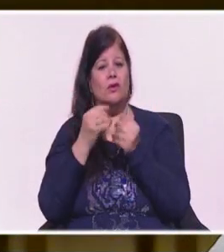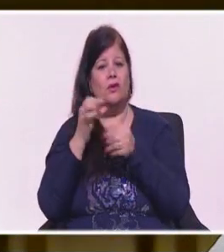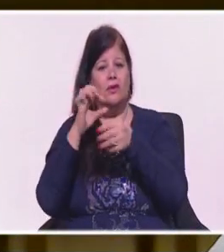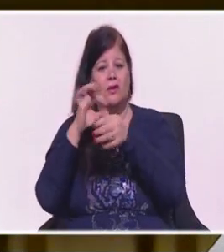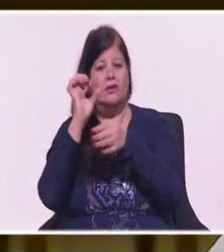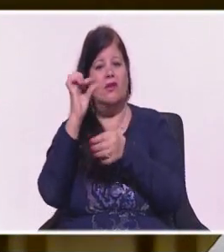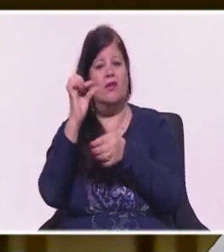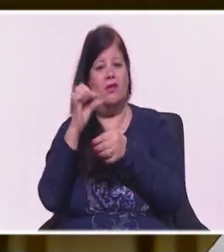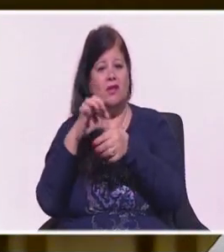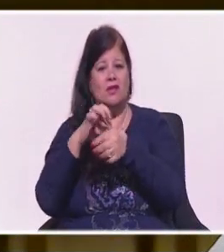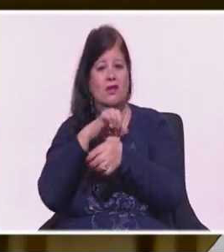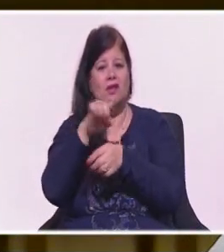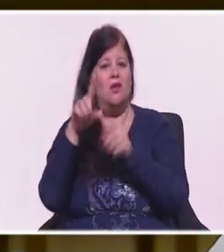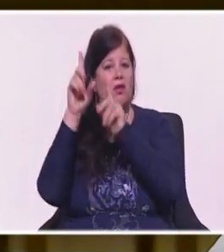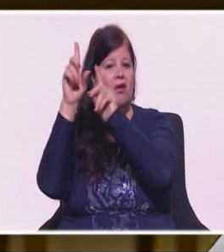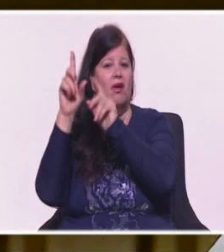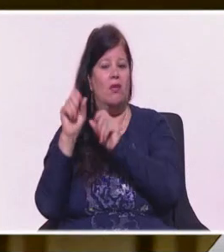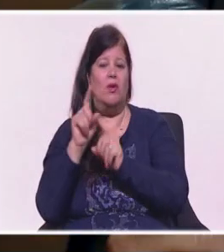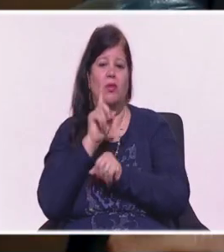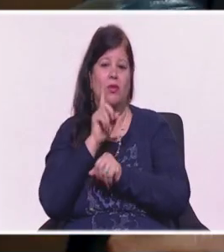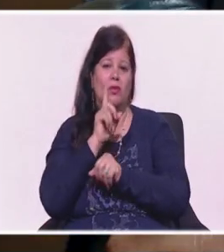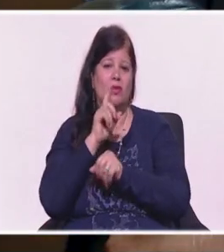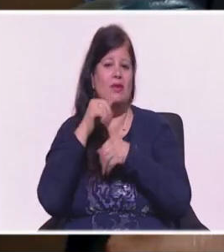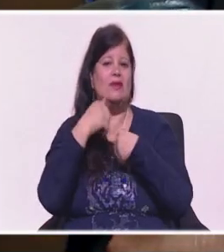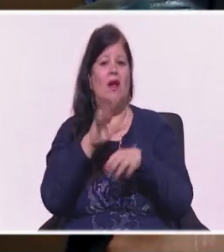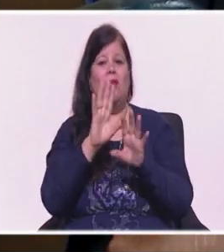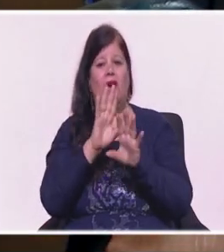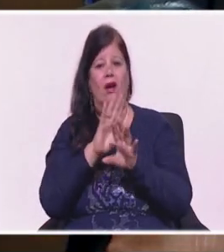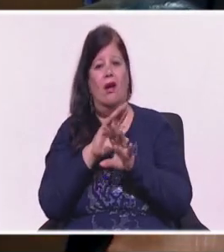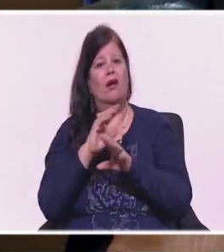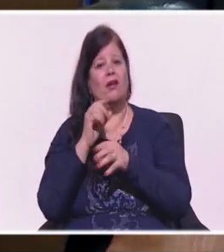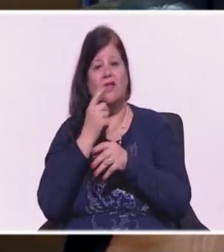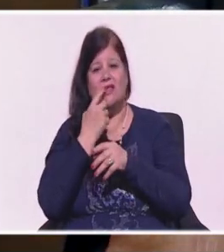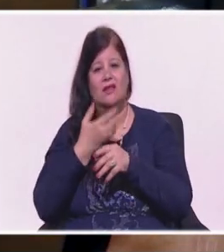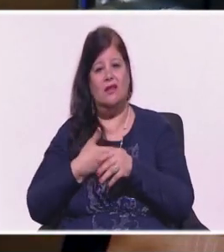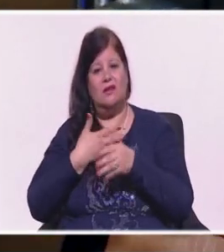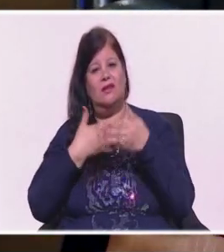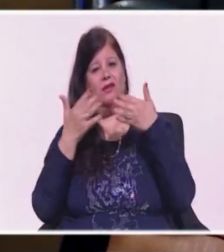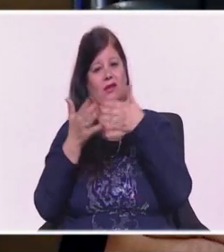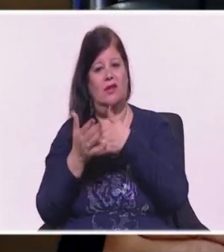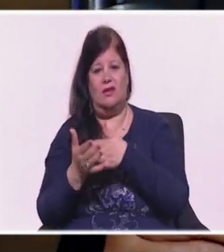انسانيه ولا رحمه بامه، سابها مرمية وهي في سن الموت.